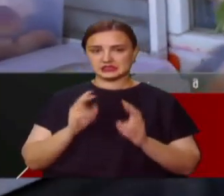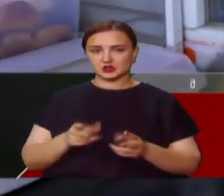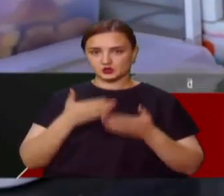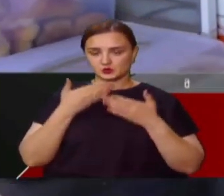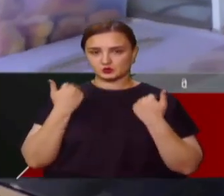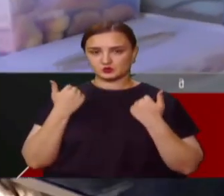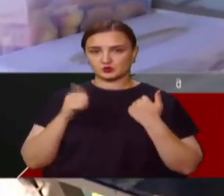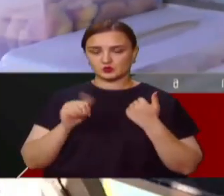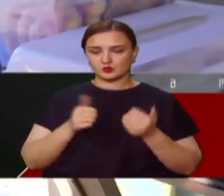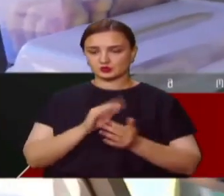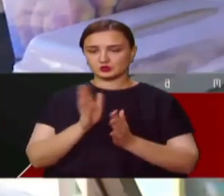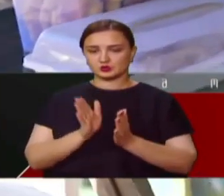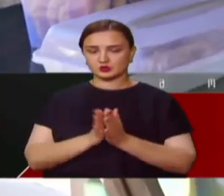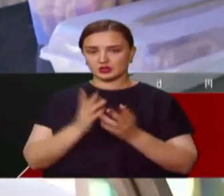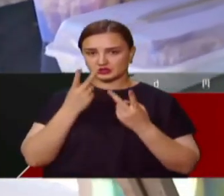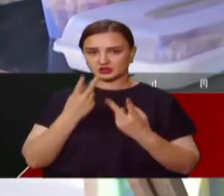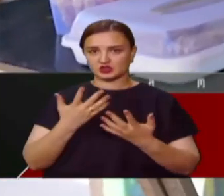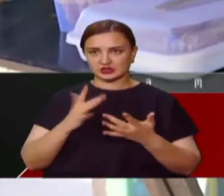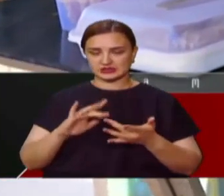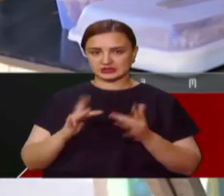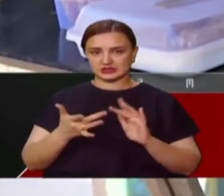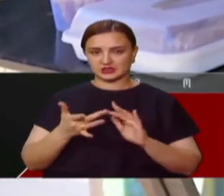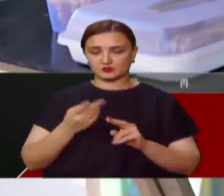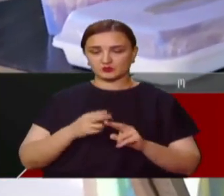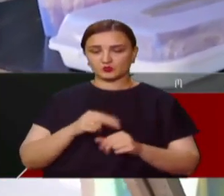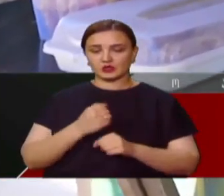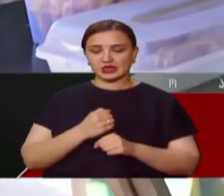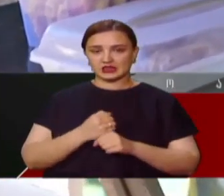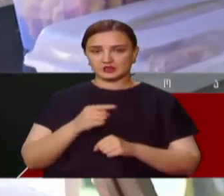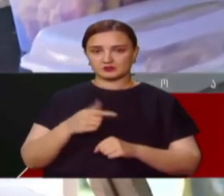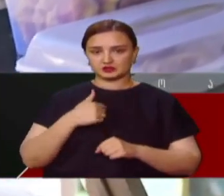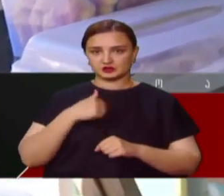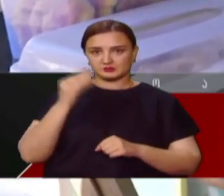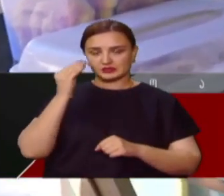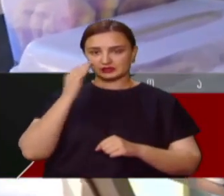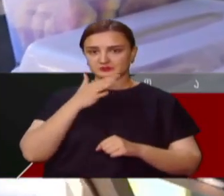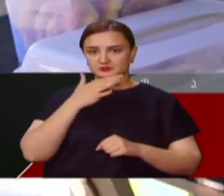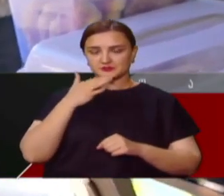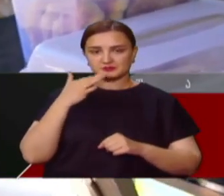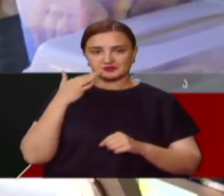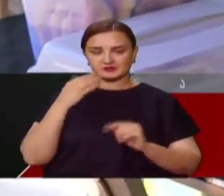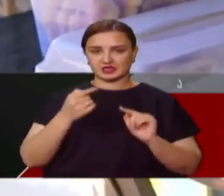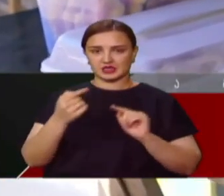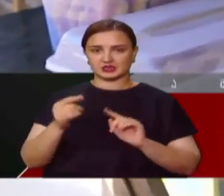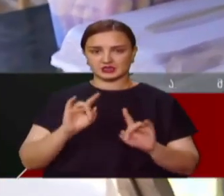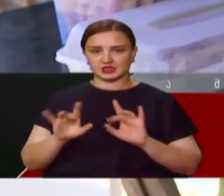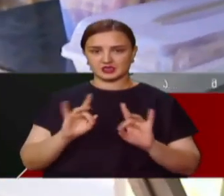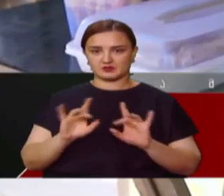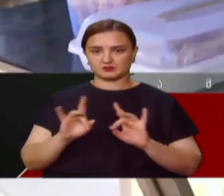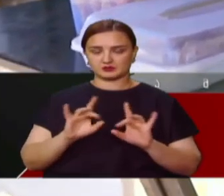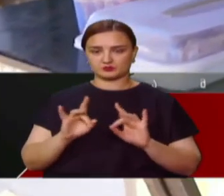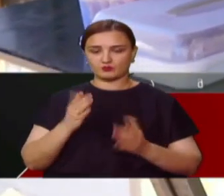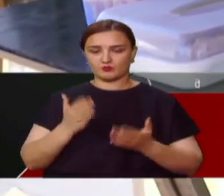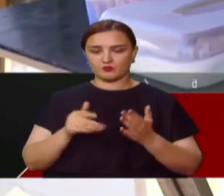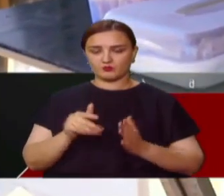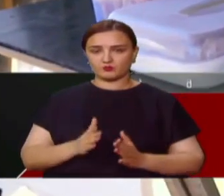ეს ზოგადად ჩანს სოციალურ ქსელიდან, იმიტომ რომ უკეთებენ ჩემი აზრით ბევრი ძალიან ანტირეკლამას, იმიტომ რომ თუ